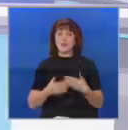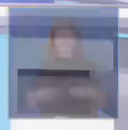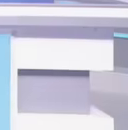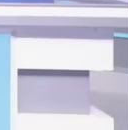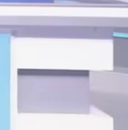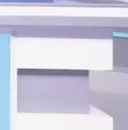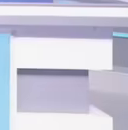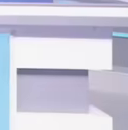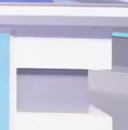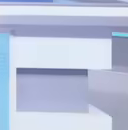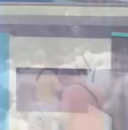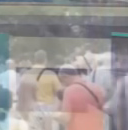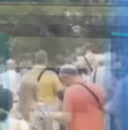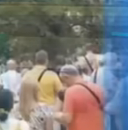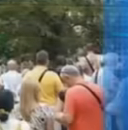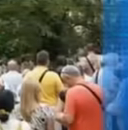вечер!